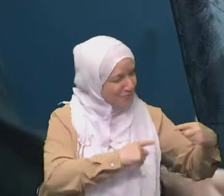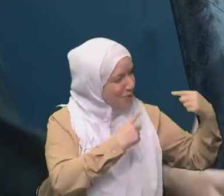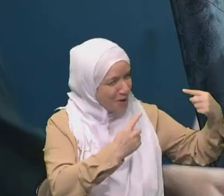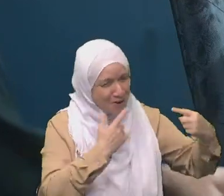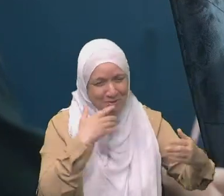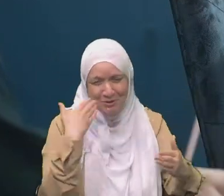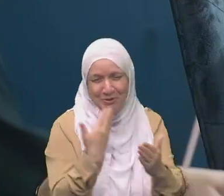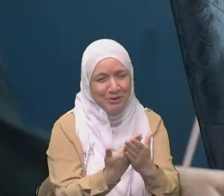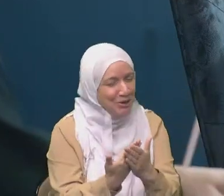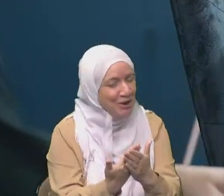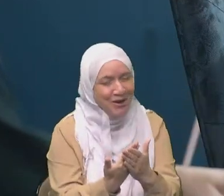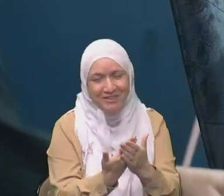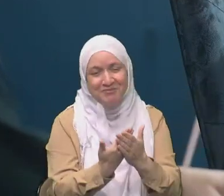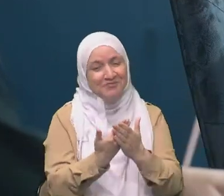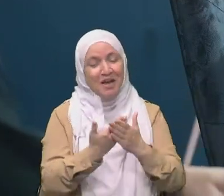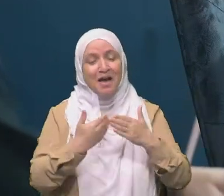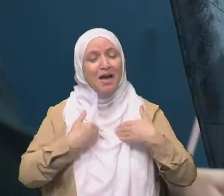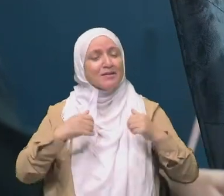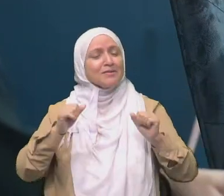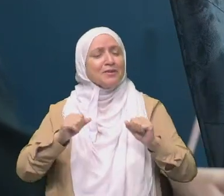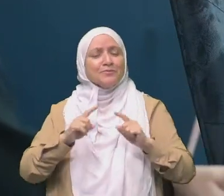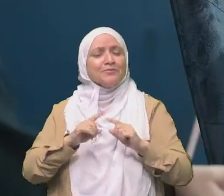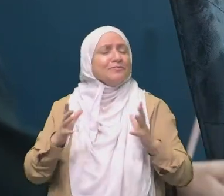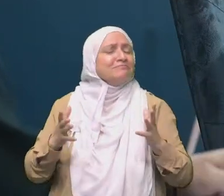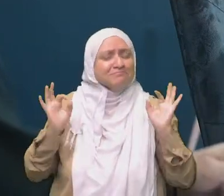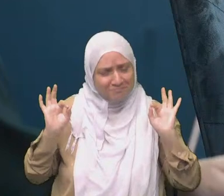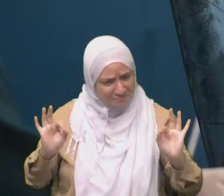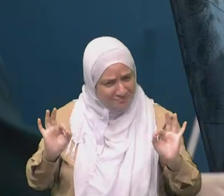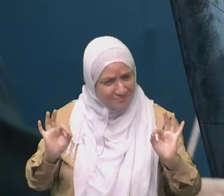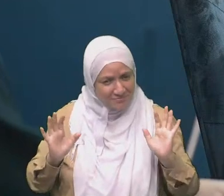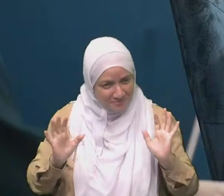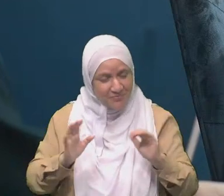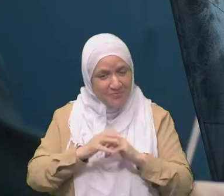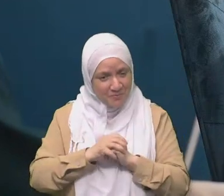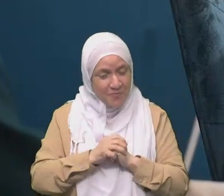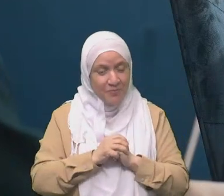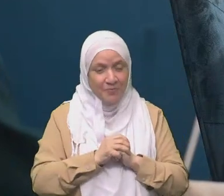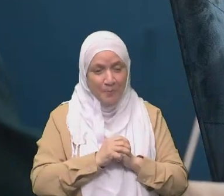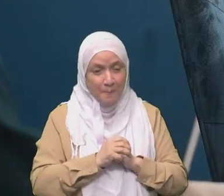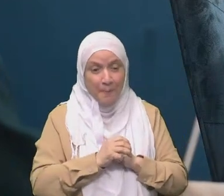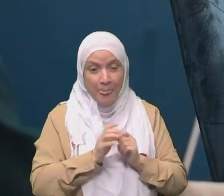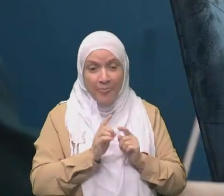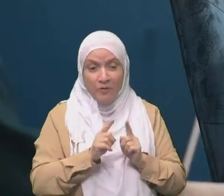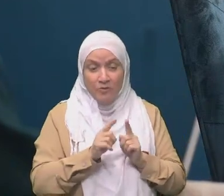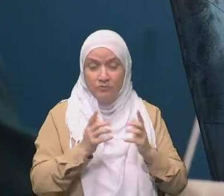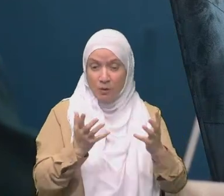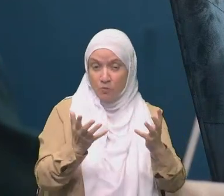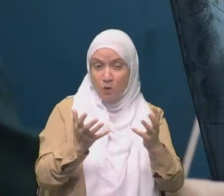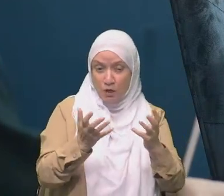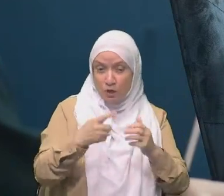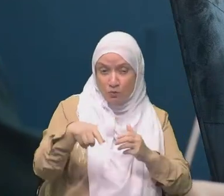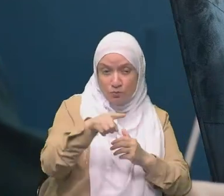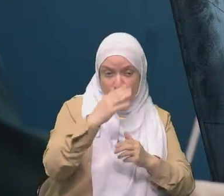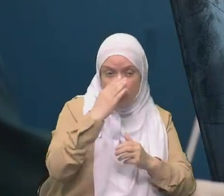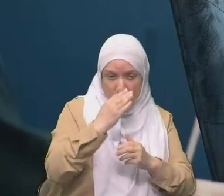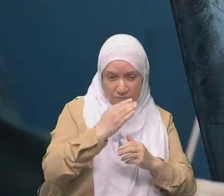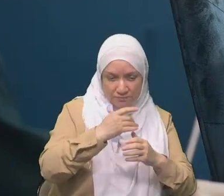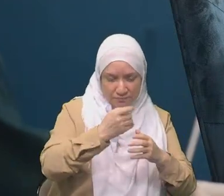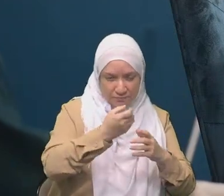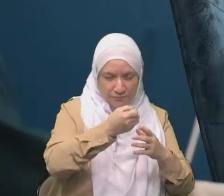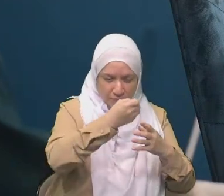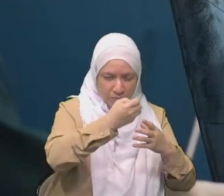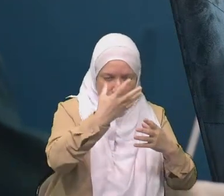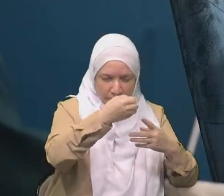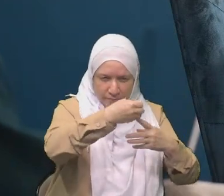with that. And there are so many, and I want to take them one at a time, inshallah, to talk about them in Allah Azza wa Jal. قال, the first one, he says, وَكَثِيرٌ